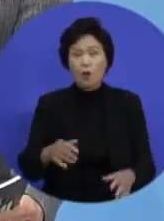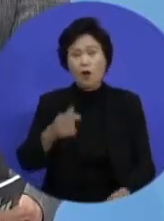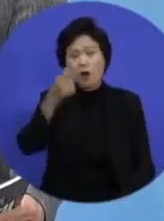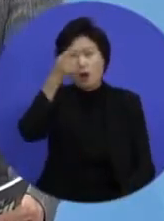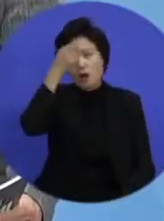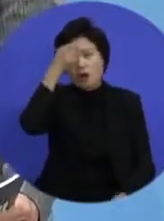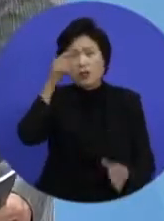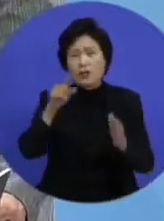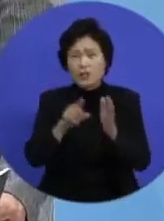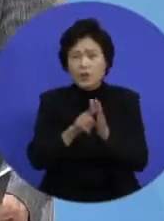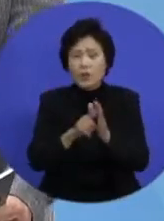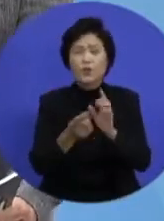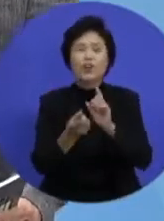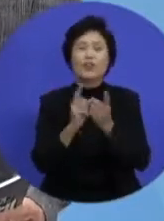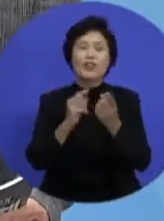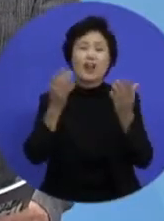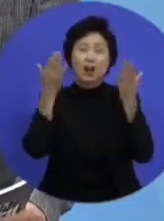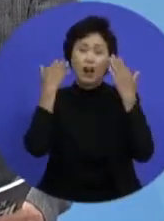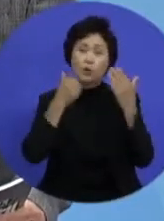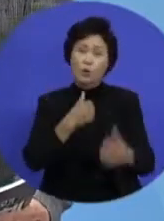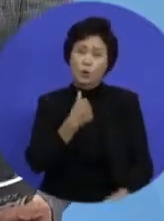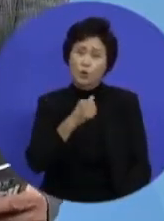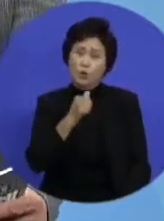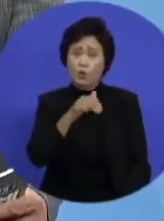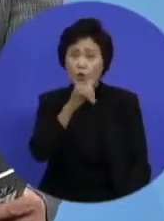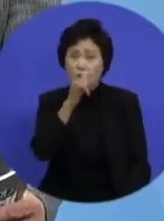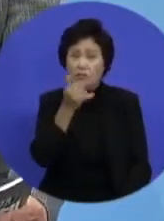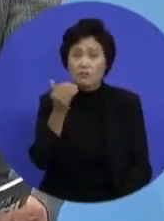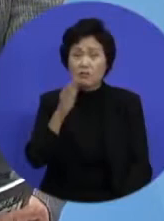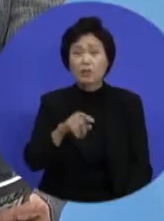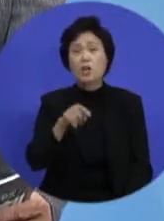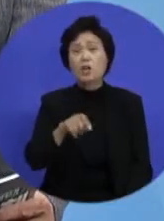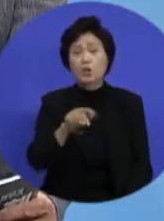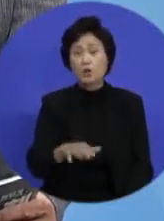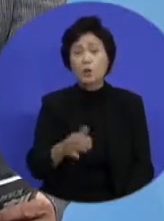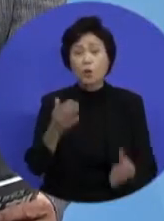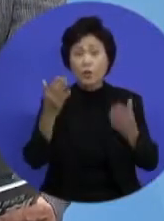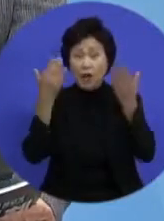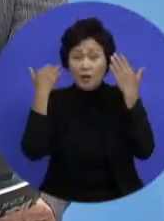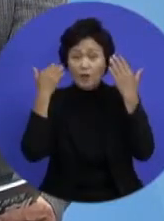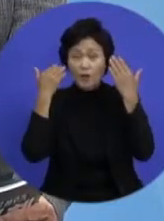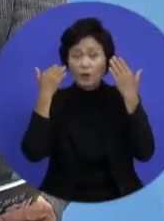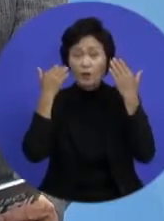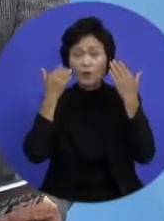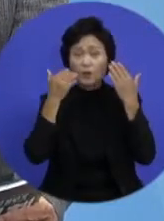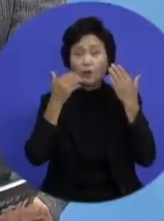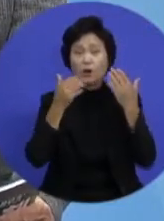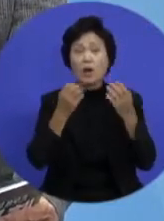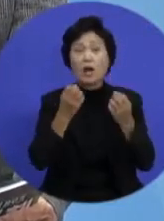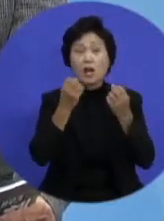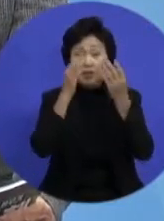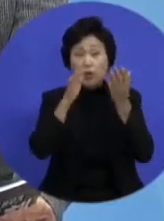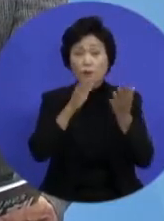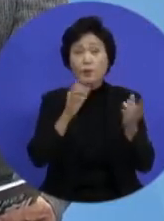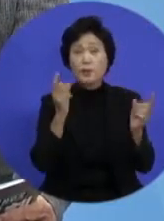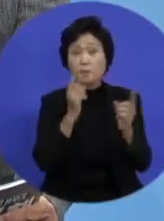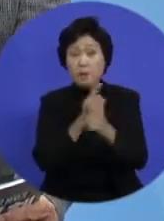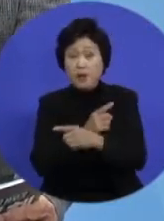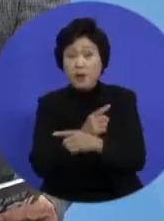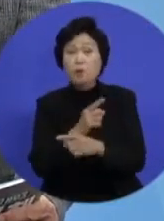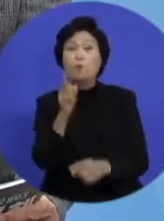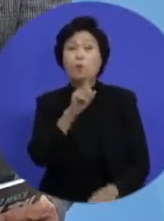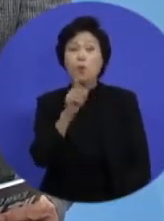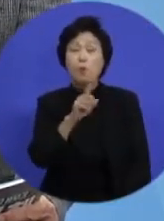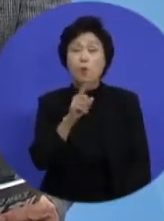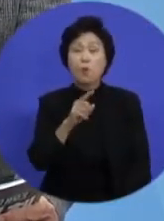대안학교가 소개가 됐어요. 그런데 우리 저 LBOT는 좀 혁신이라는 아까 표현을 썼잖아요. 기독혁신학교. 그러니까 우리가 지금 알고 있던